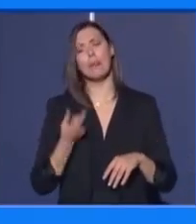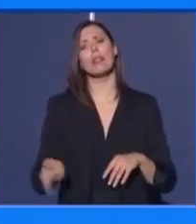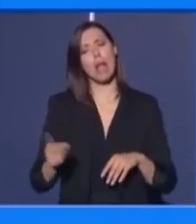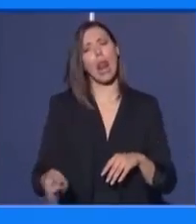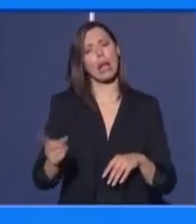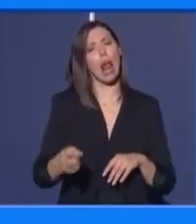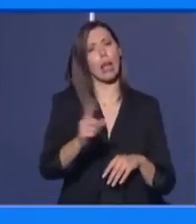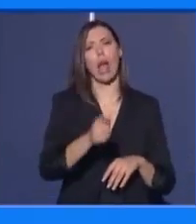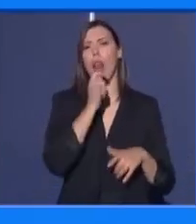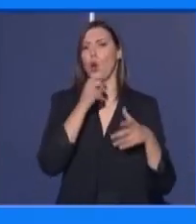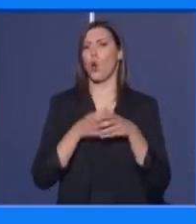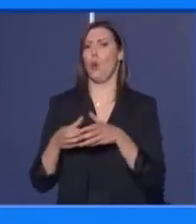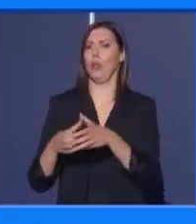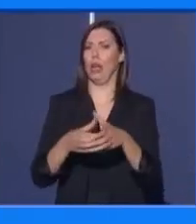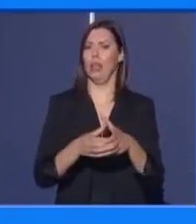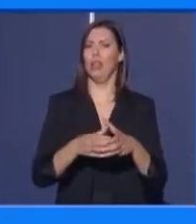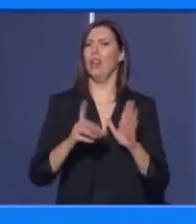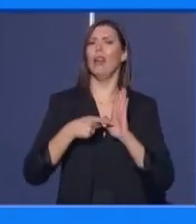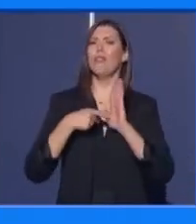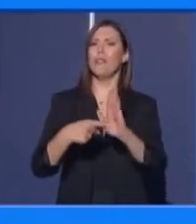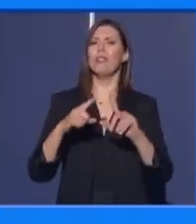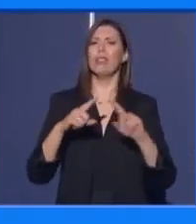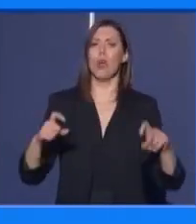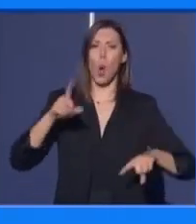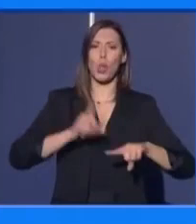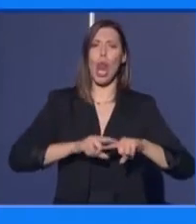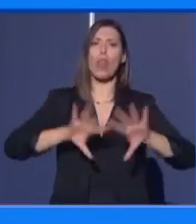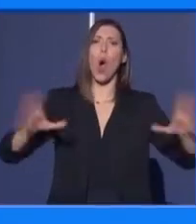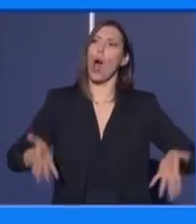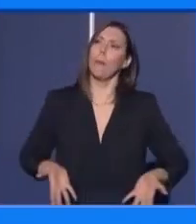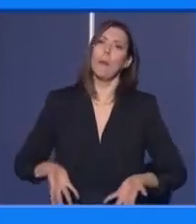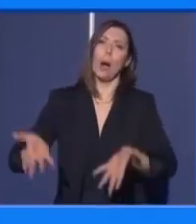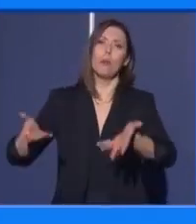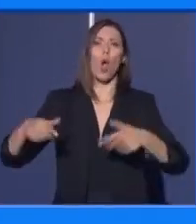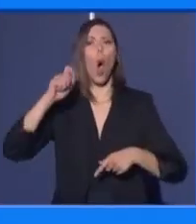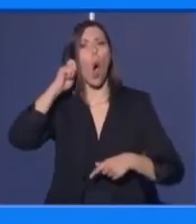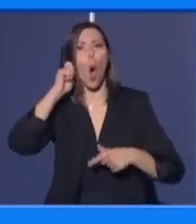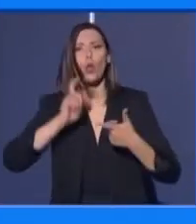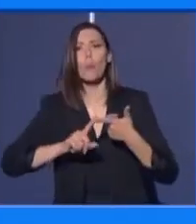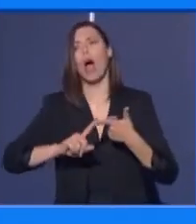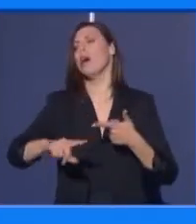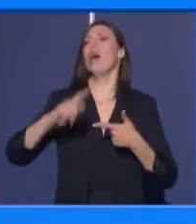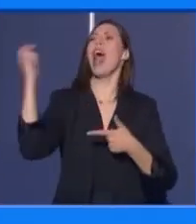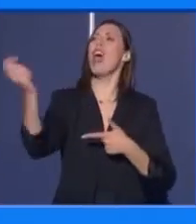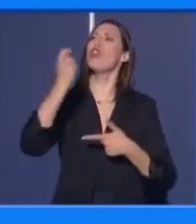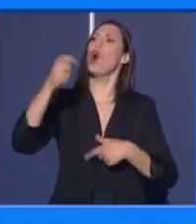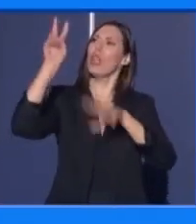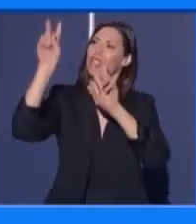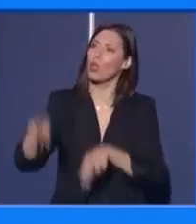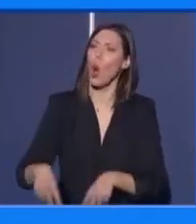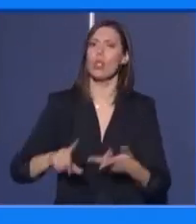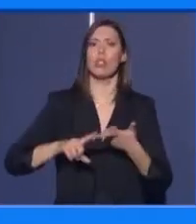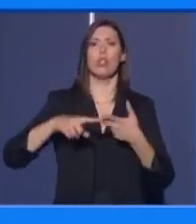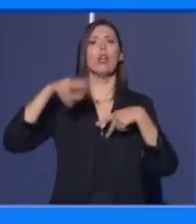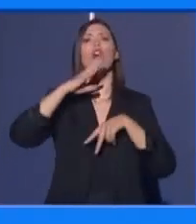Ελλάδα έδωσε τα πάντα από την αρχή και όνομα και αναγνώριση εθνότητας και αναγνώριση